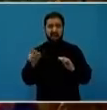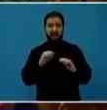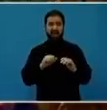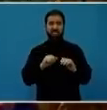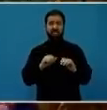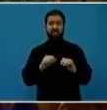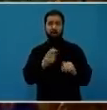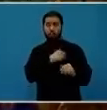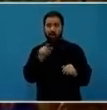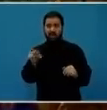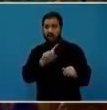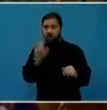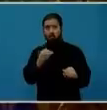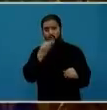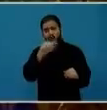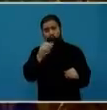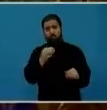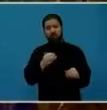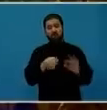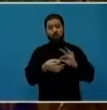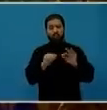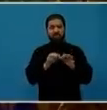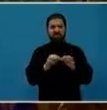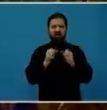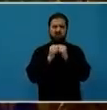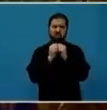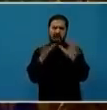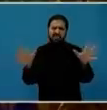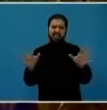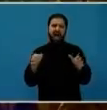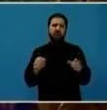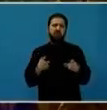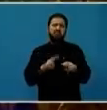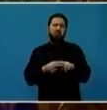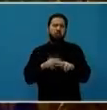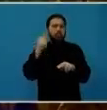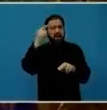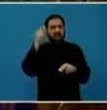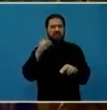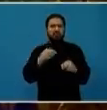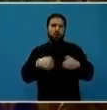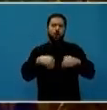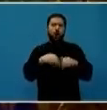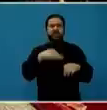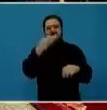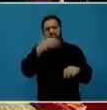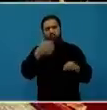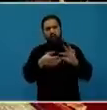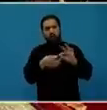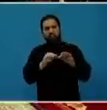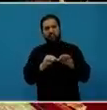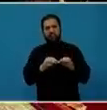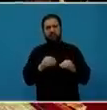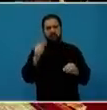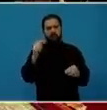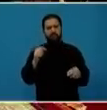nici nu rostesc cuvinte, nu-i blesteam așa cum ne-am gândit noi, deschizând gura și rostind cuvinte, ci